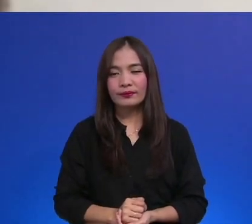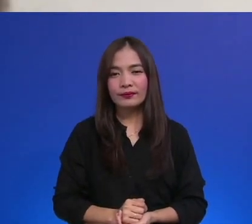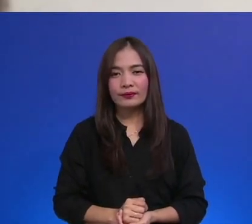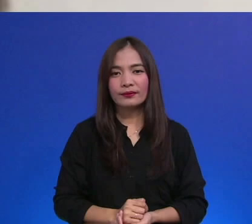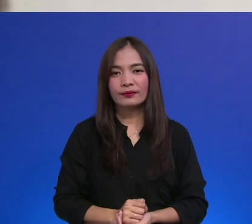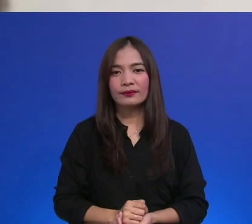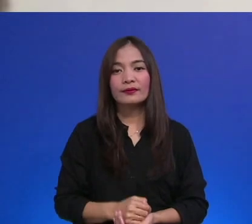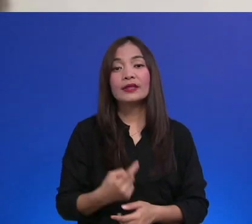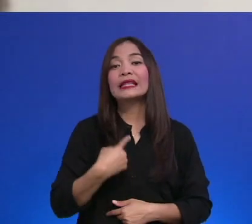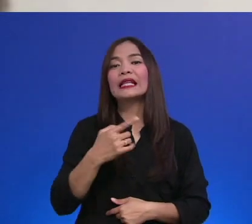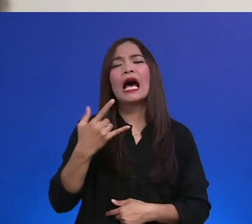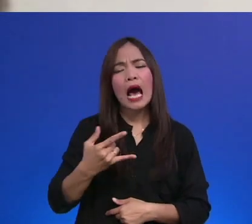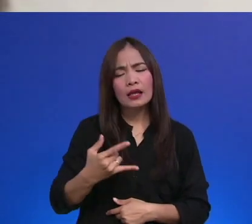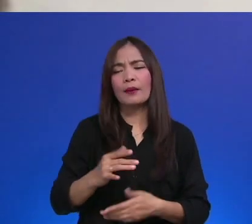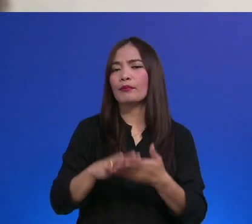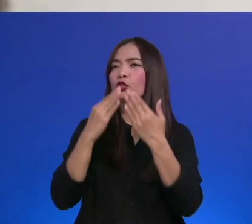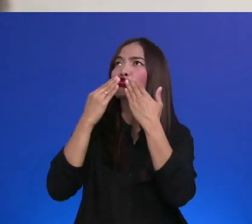kita bersyukur